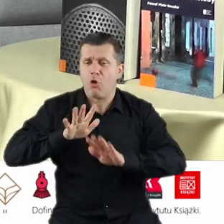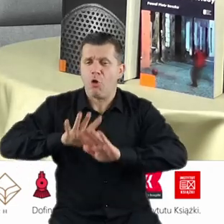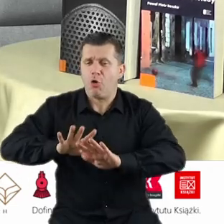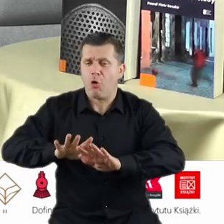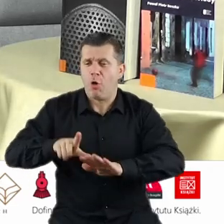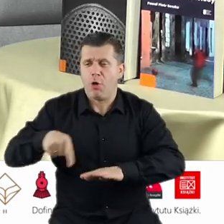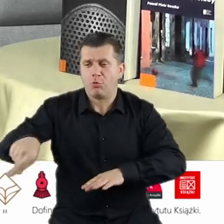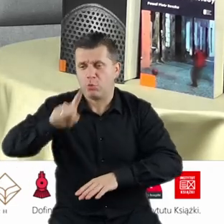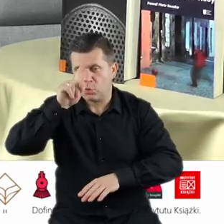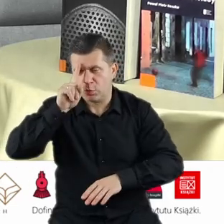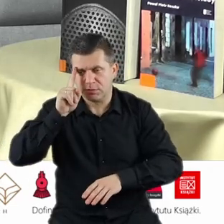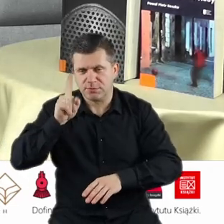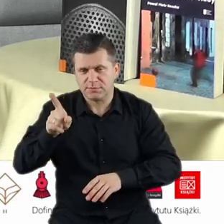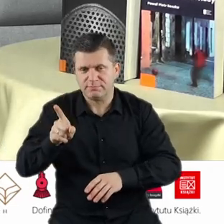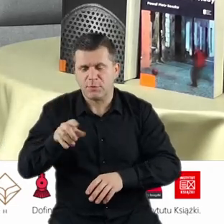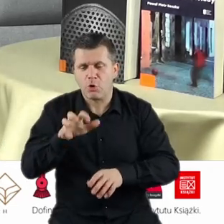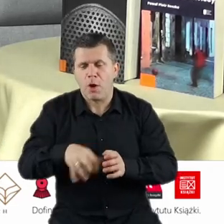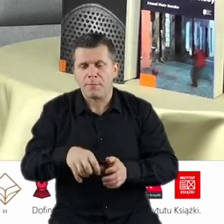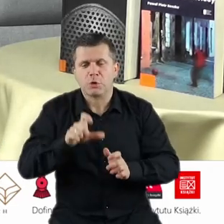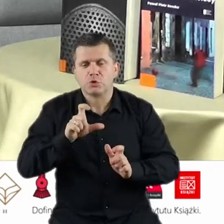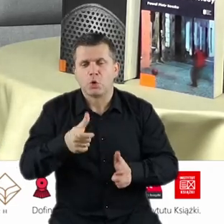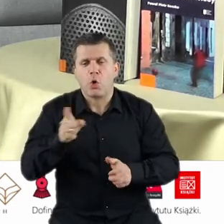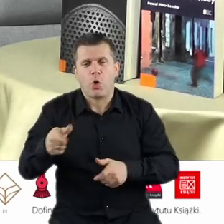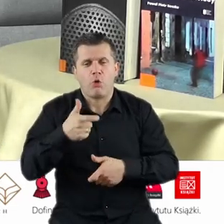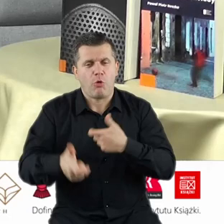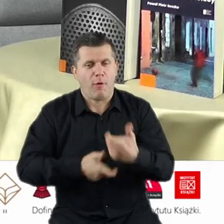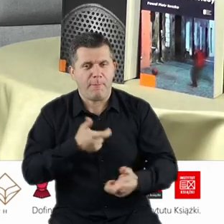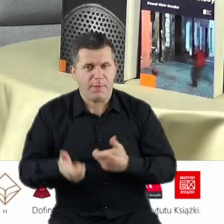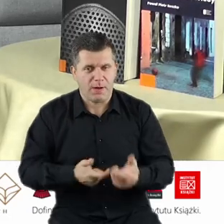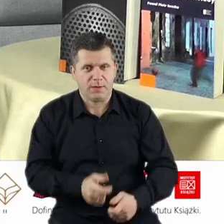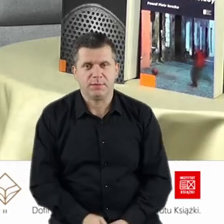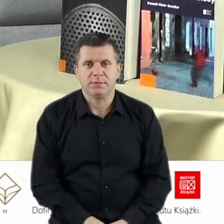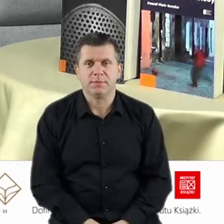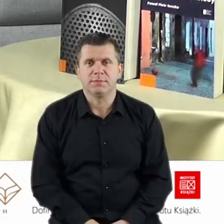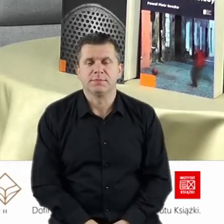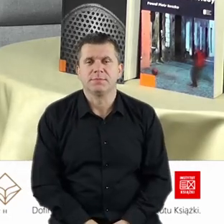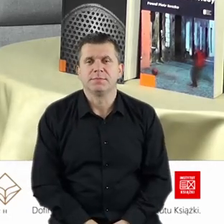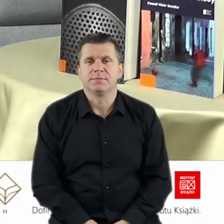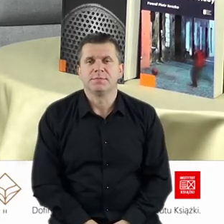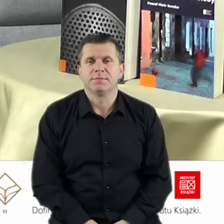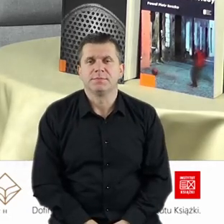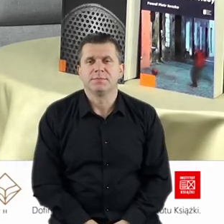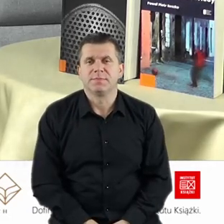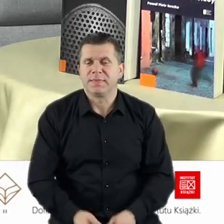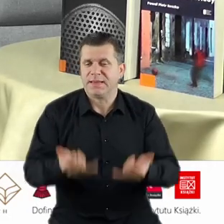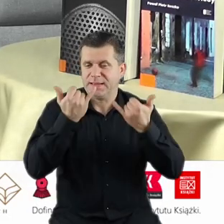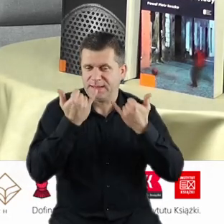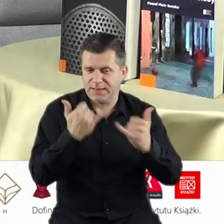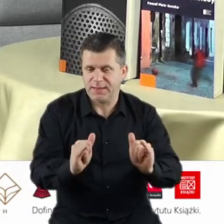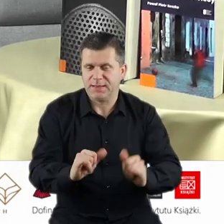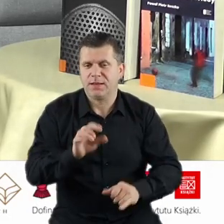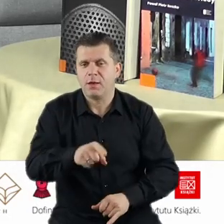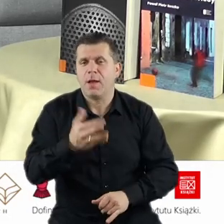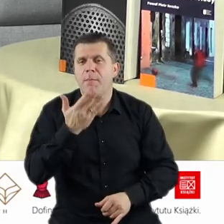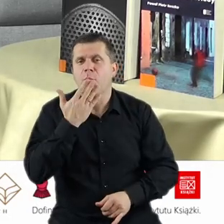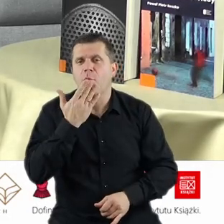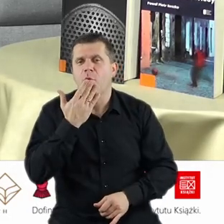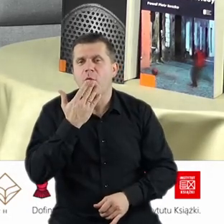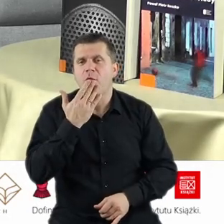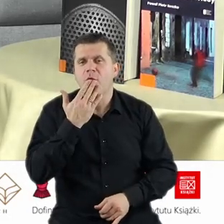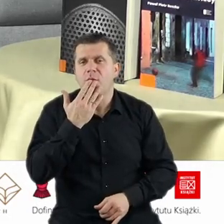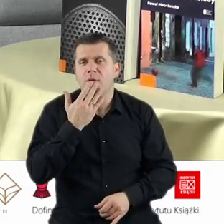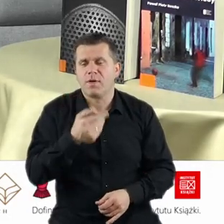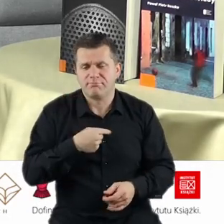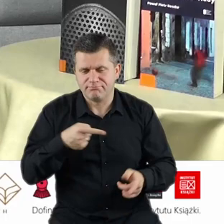język, który chronił kopaczami przed nimi samymi, przed tym, co robili. No bo czym innym jest